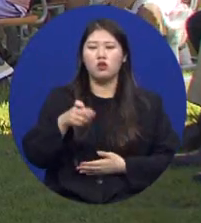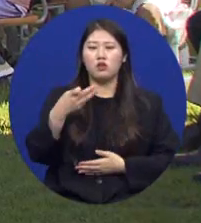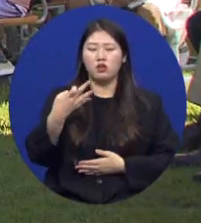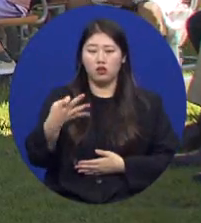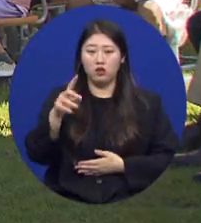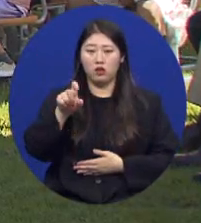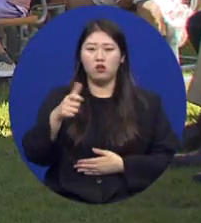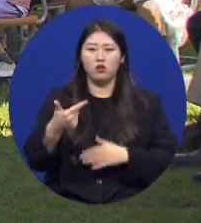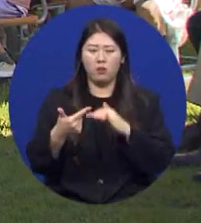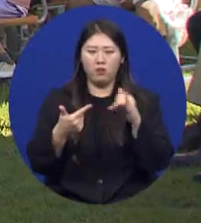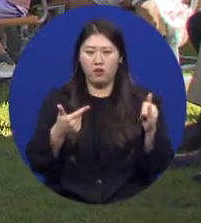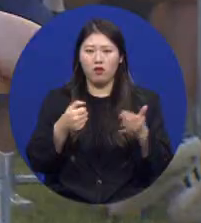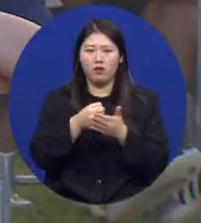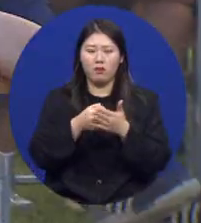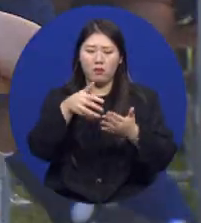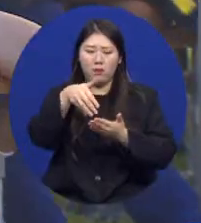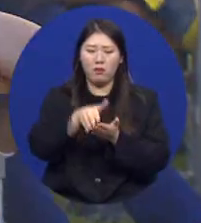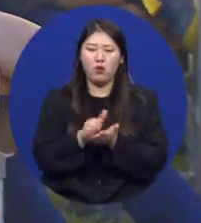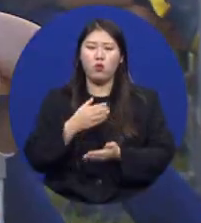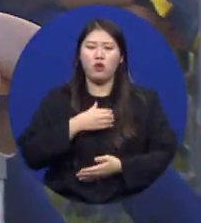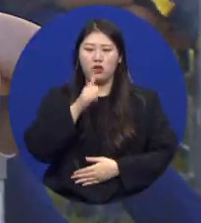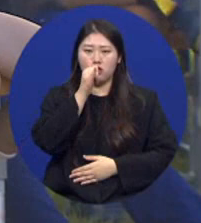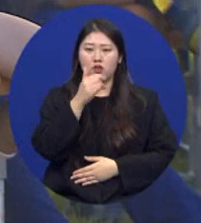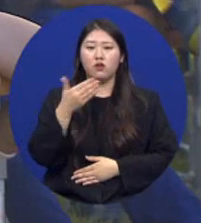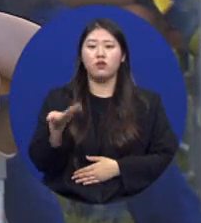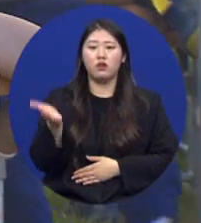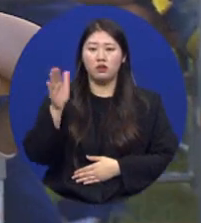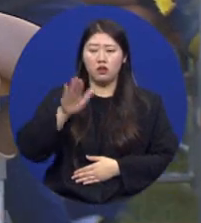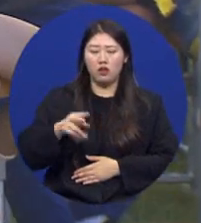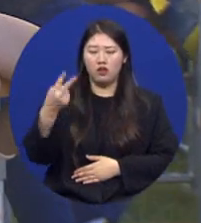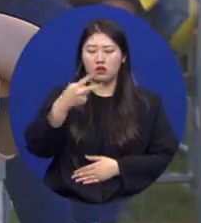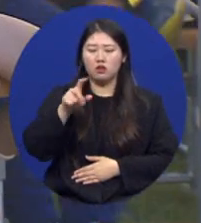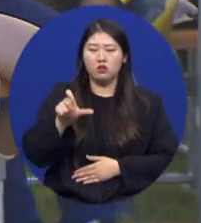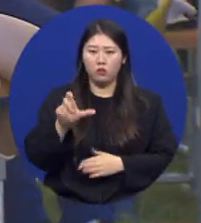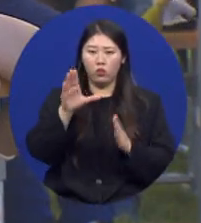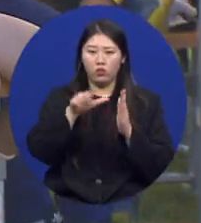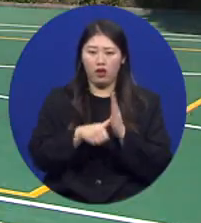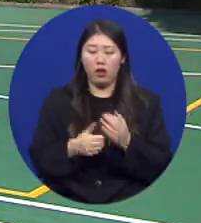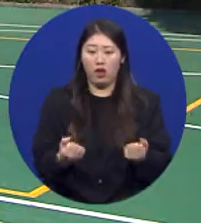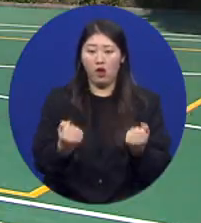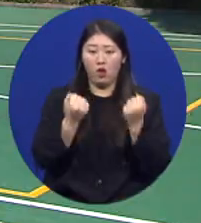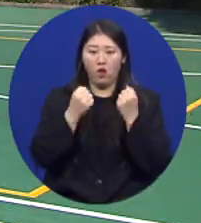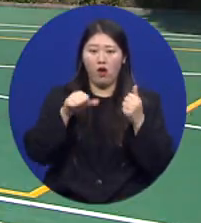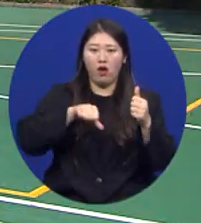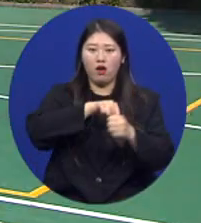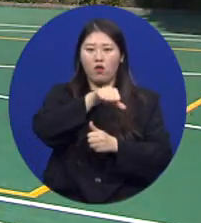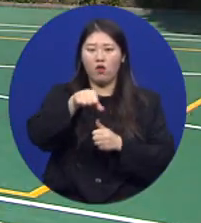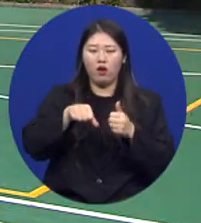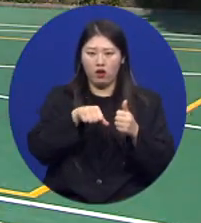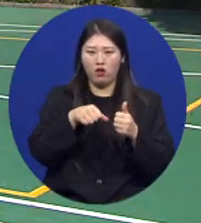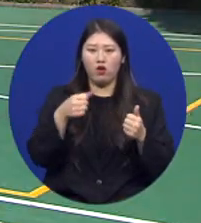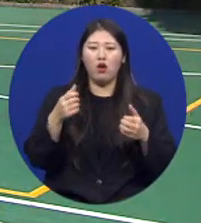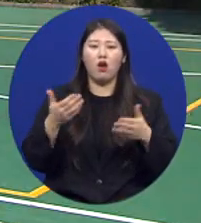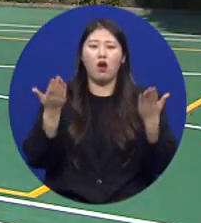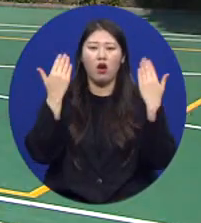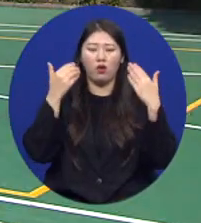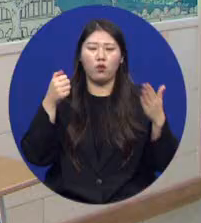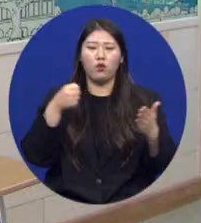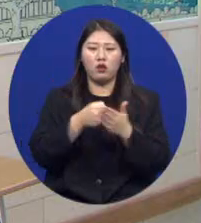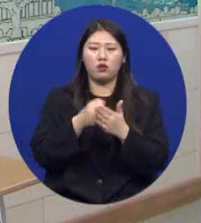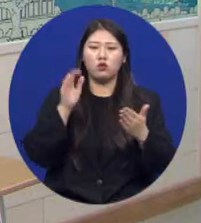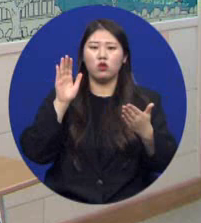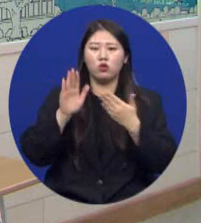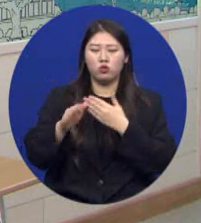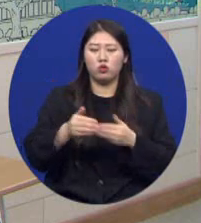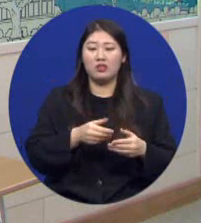위기에 처했던 선을 분교. 2015년 건강생태학교로 지정되고 이주민이 늘면서 학생 수가 늘기